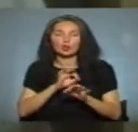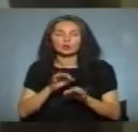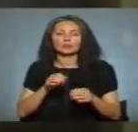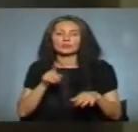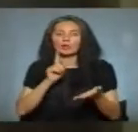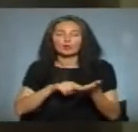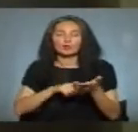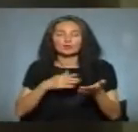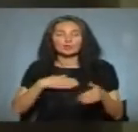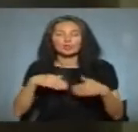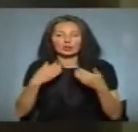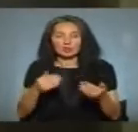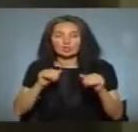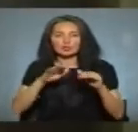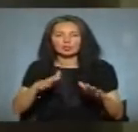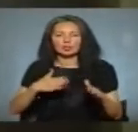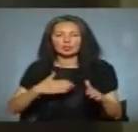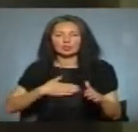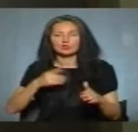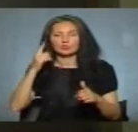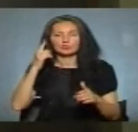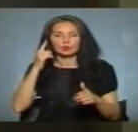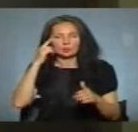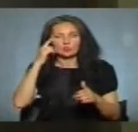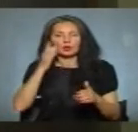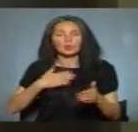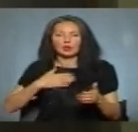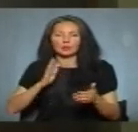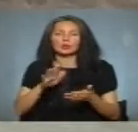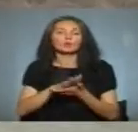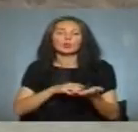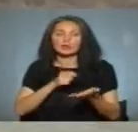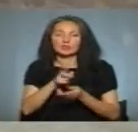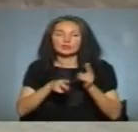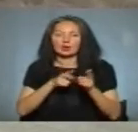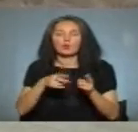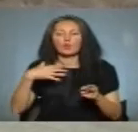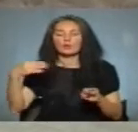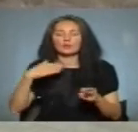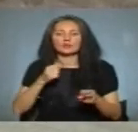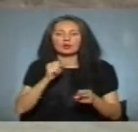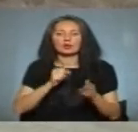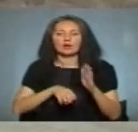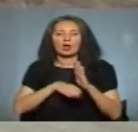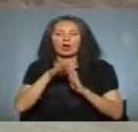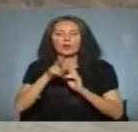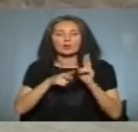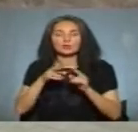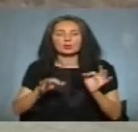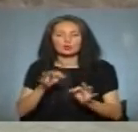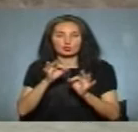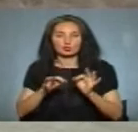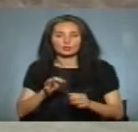доказами надали і рішення, на нашу думку, неправомірне, подаватимемо скаргу в Львівський апеляційний суд. Світлана Лазорик, Василь Панчук. Новини на